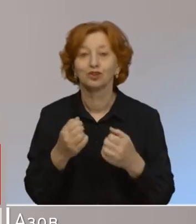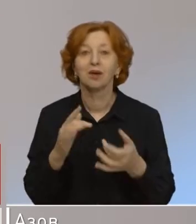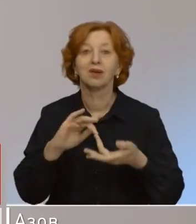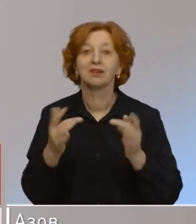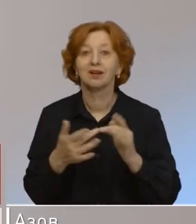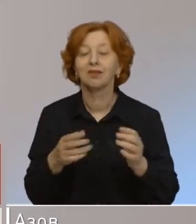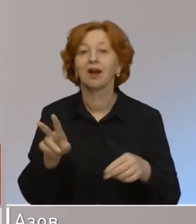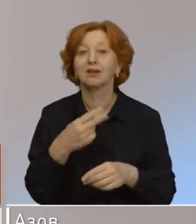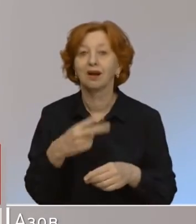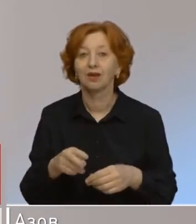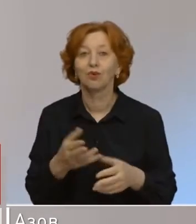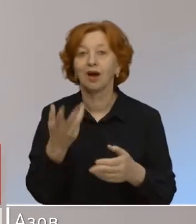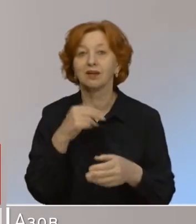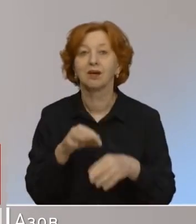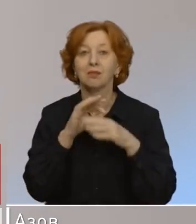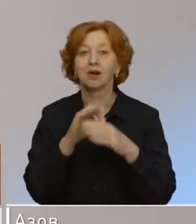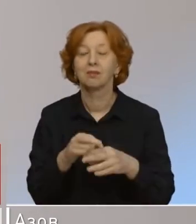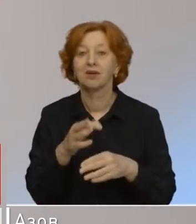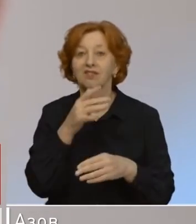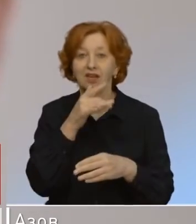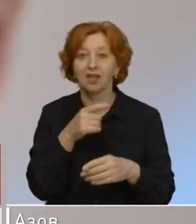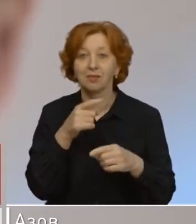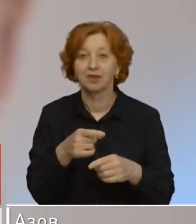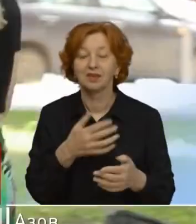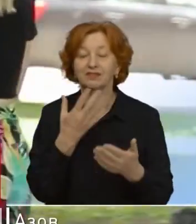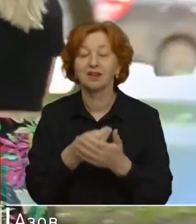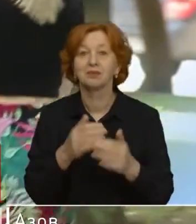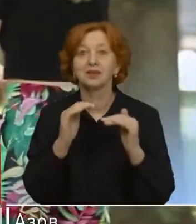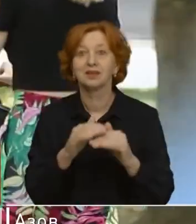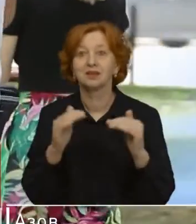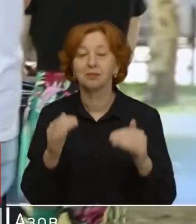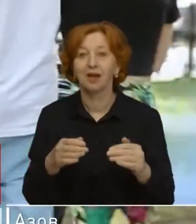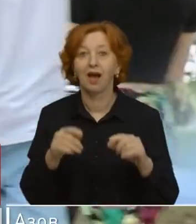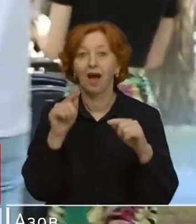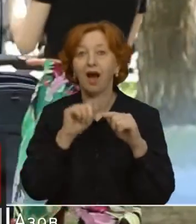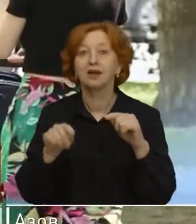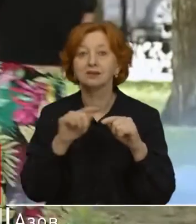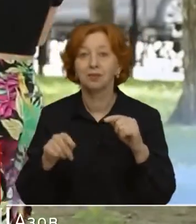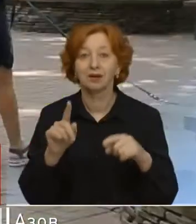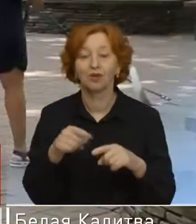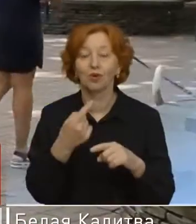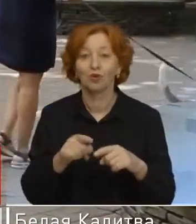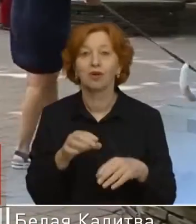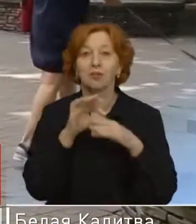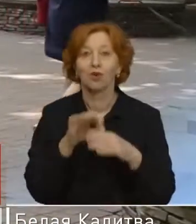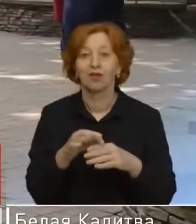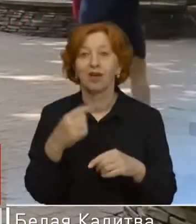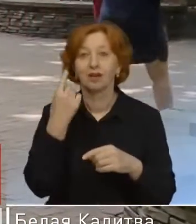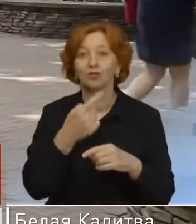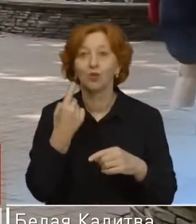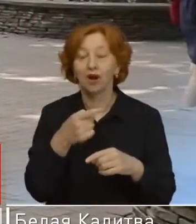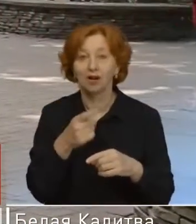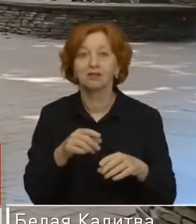интересную литературу, когда проводим время со своими детьми. Эксперты, которые изучают цифровую зависимость, называют